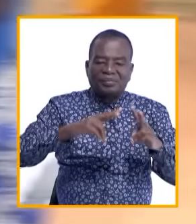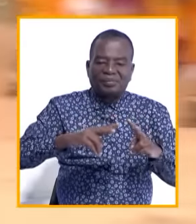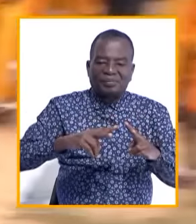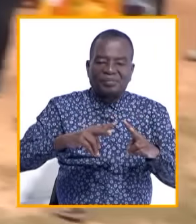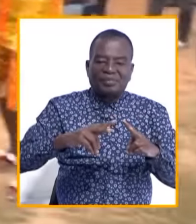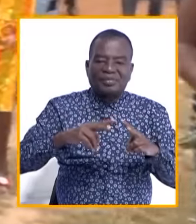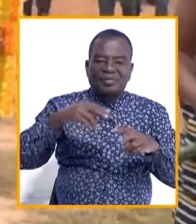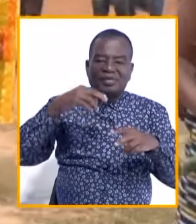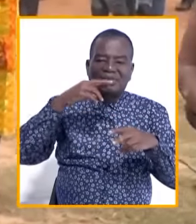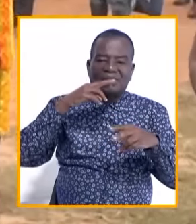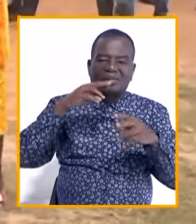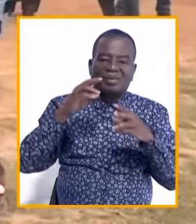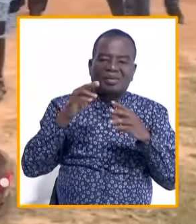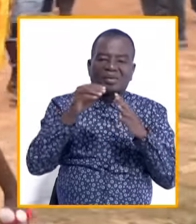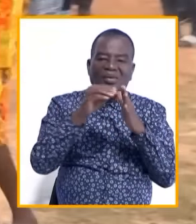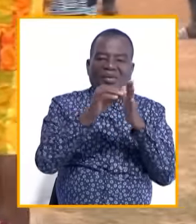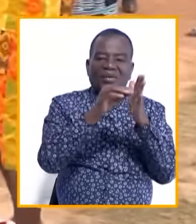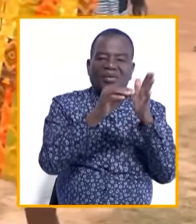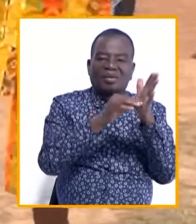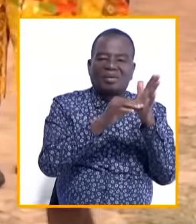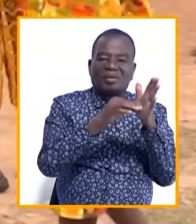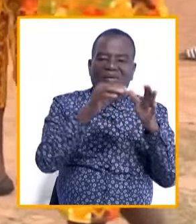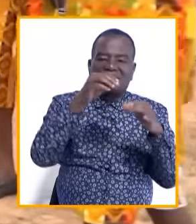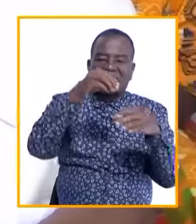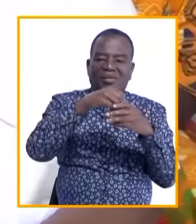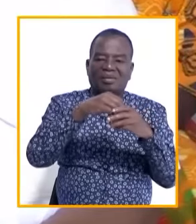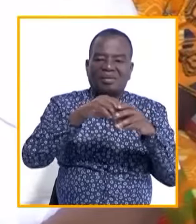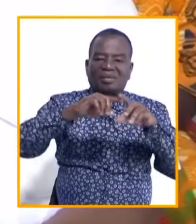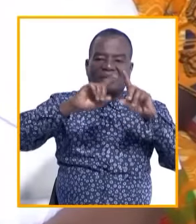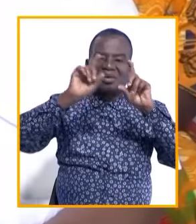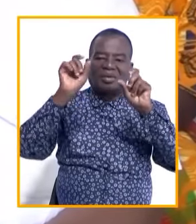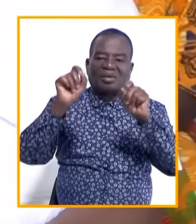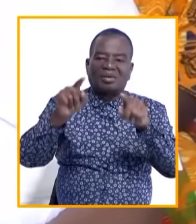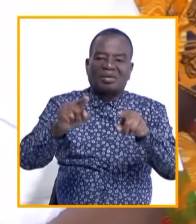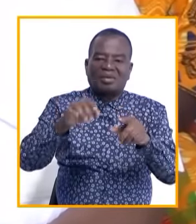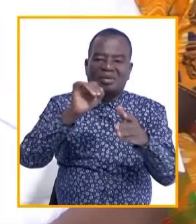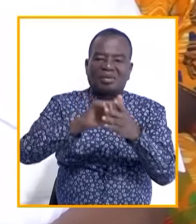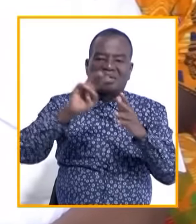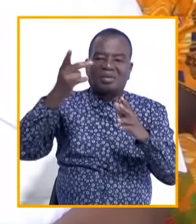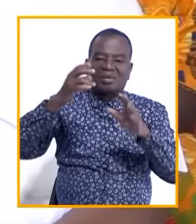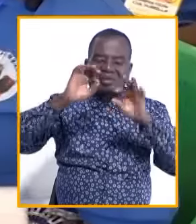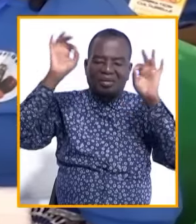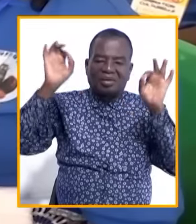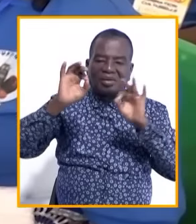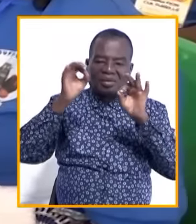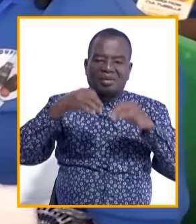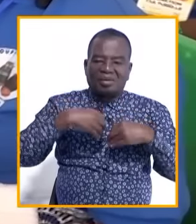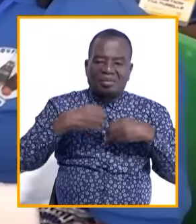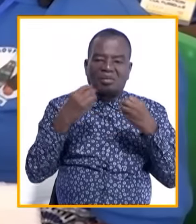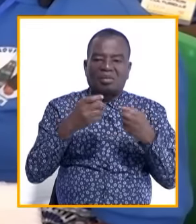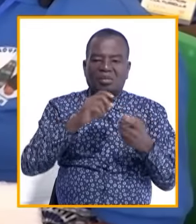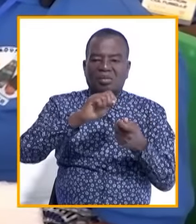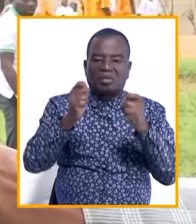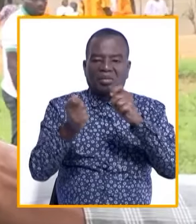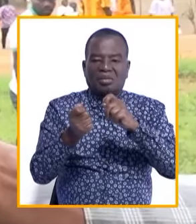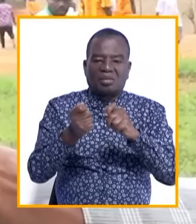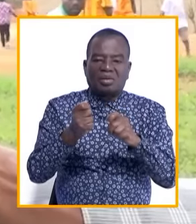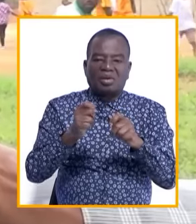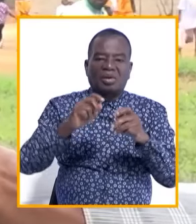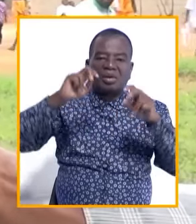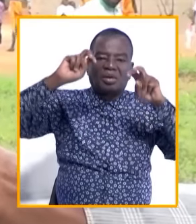Cinq villages composent la tribu Anou et tous se sont retrouvés à Afiré 2. Pour ces instants festifs, cette 12e édition révèle